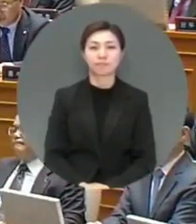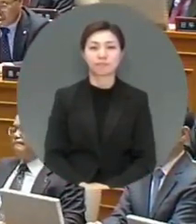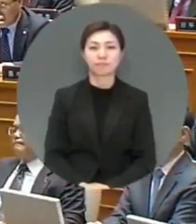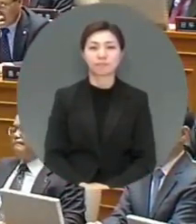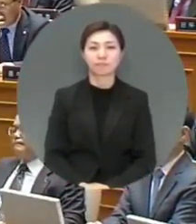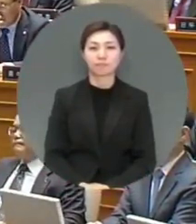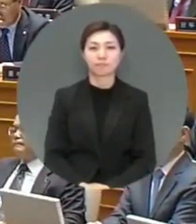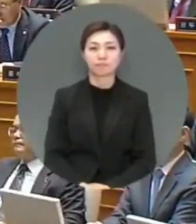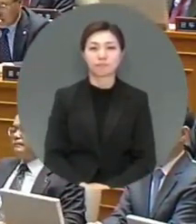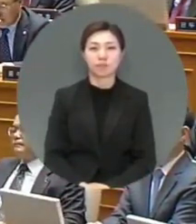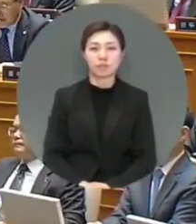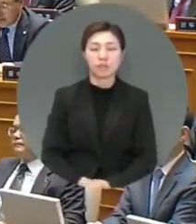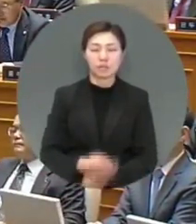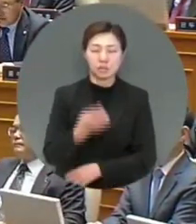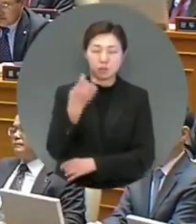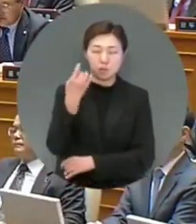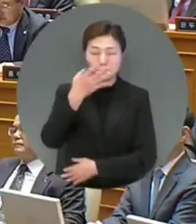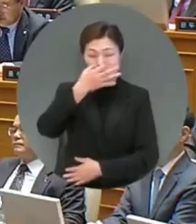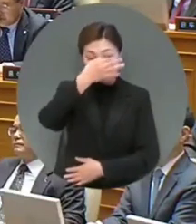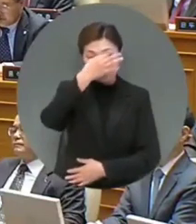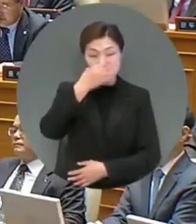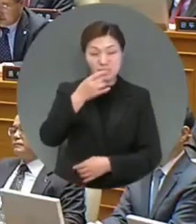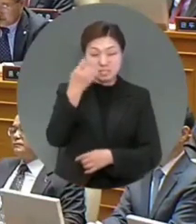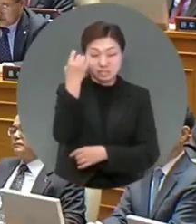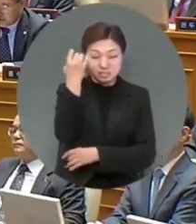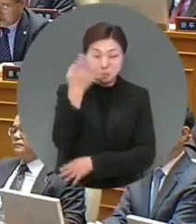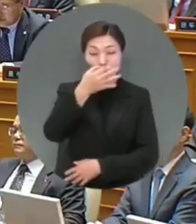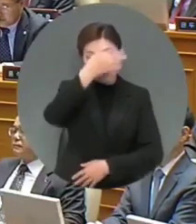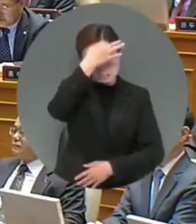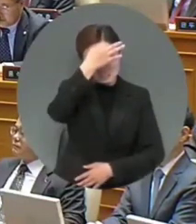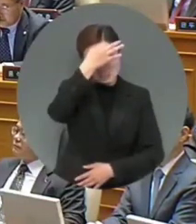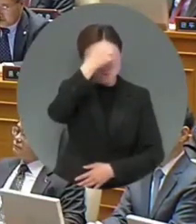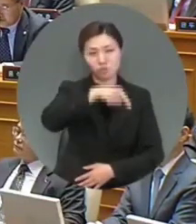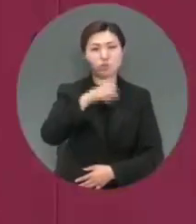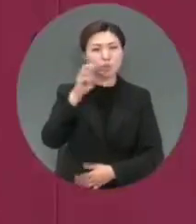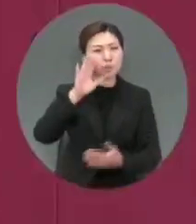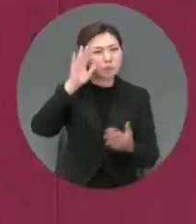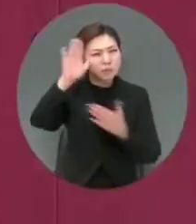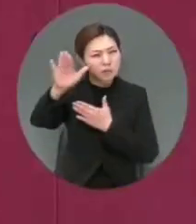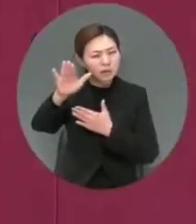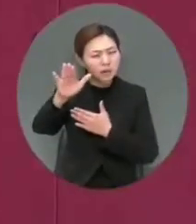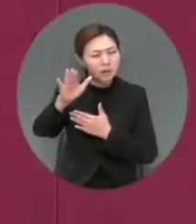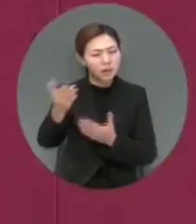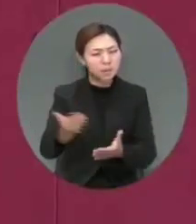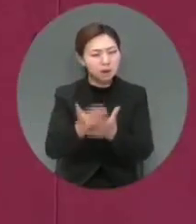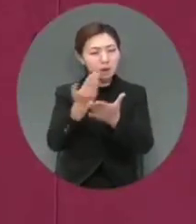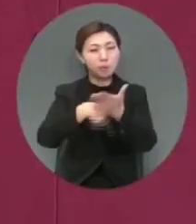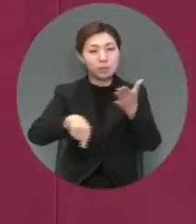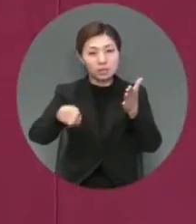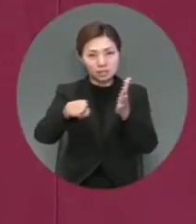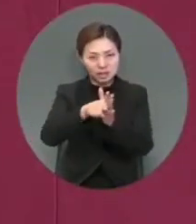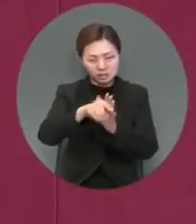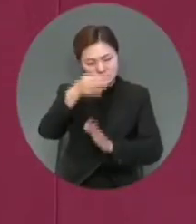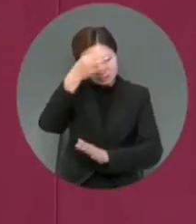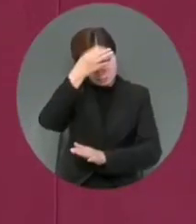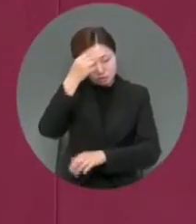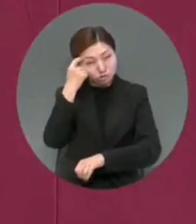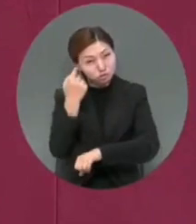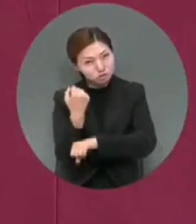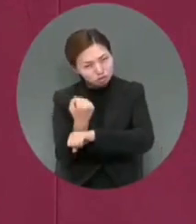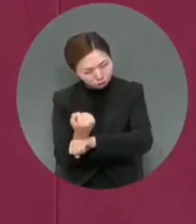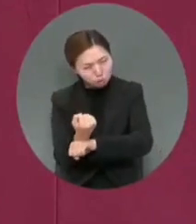원천 기술 및 차세대 기술 경쟁을 선도하는 데 필요한 우리 인재들의 글로벌 공동